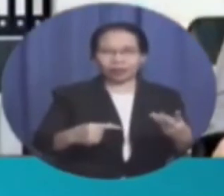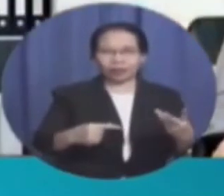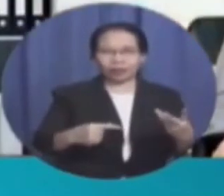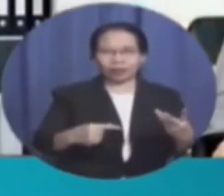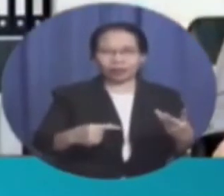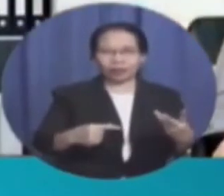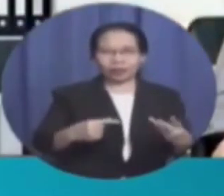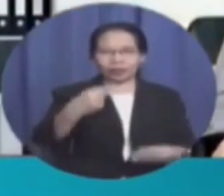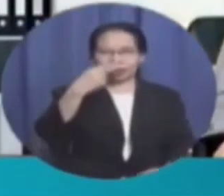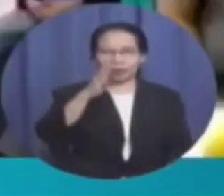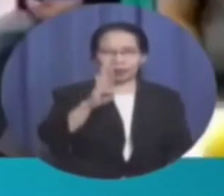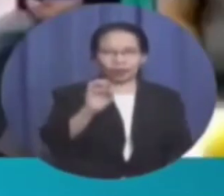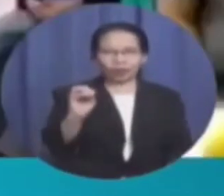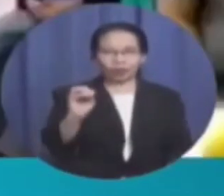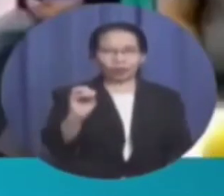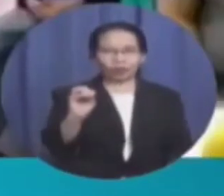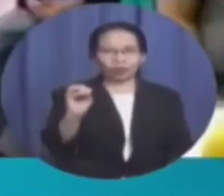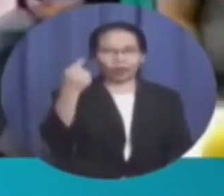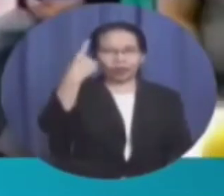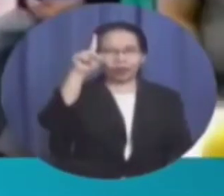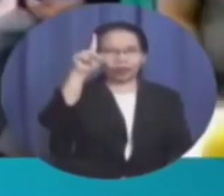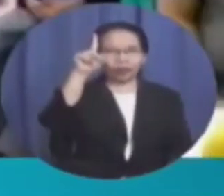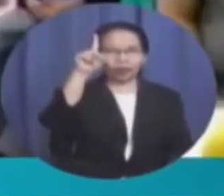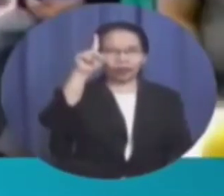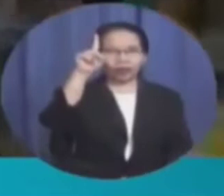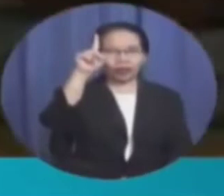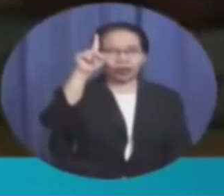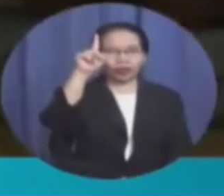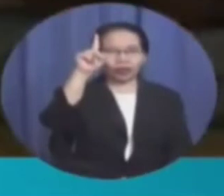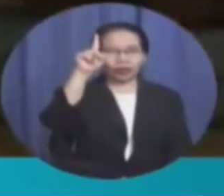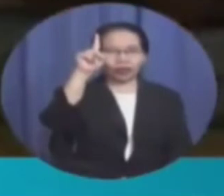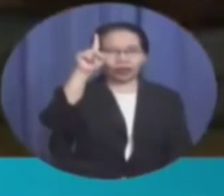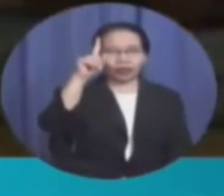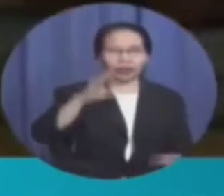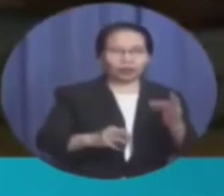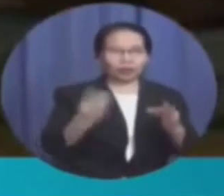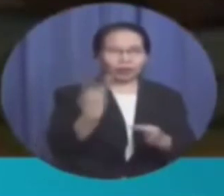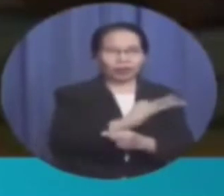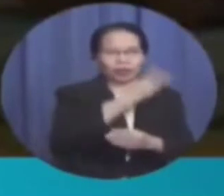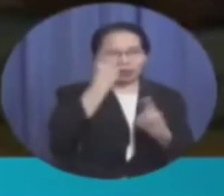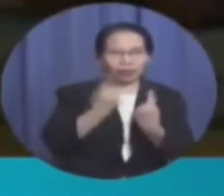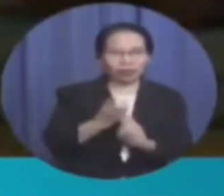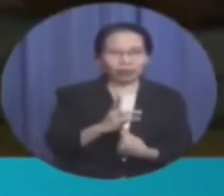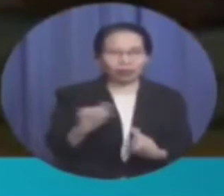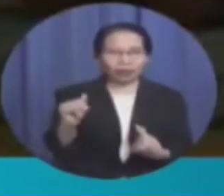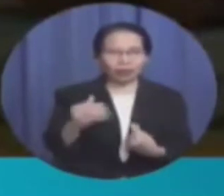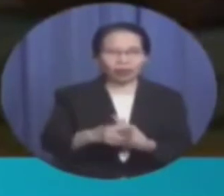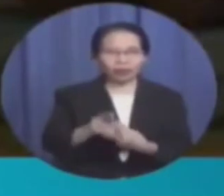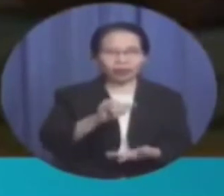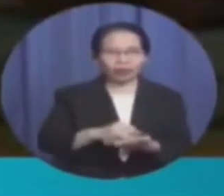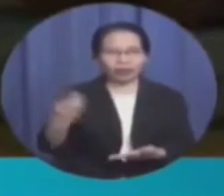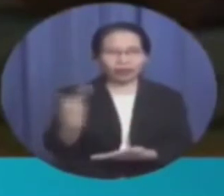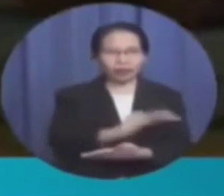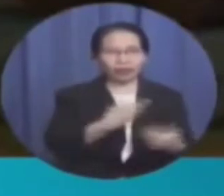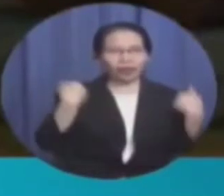Jis 26 ng Ebreo. Sapagkat kung ating sinasadya ang pagkakasala, pagkatapos na